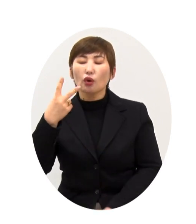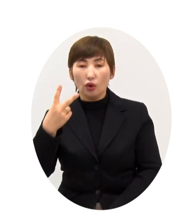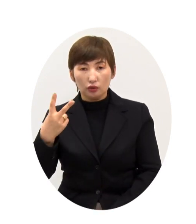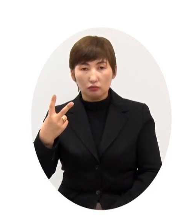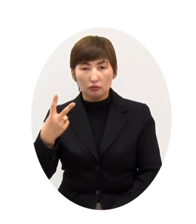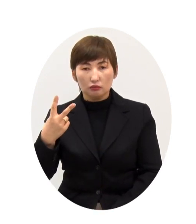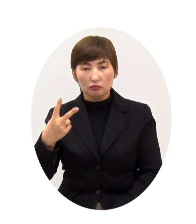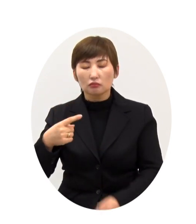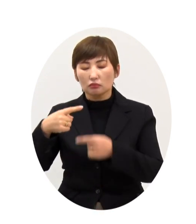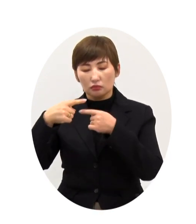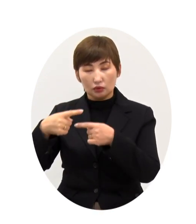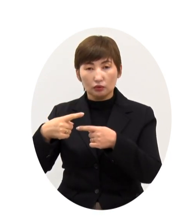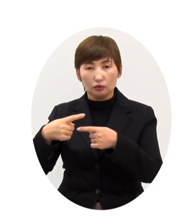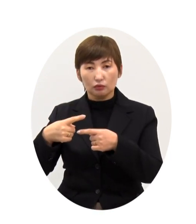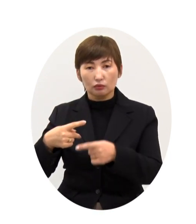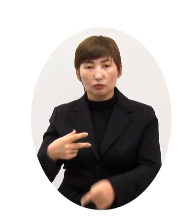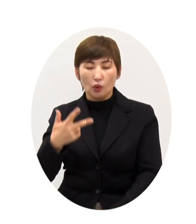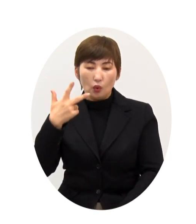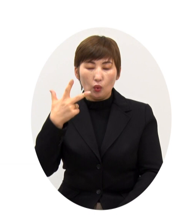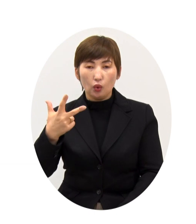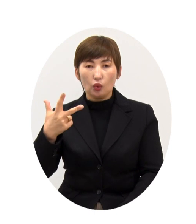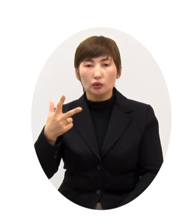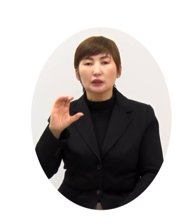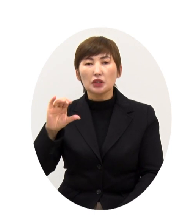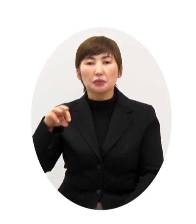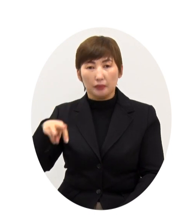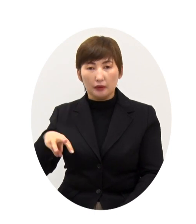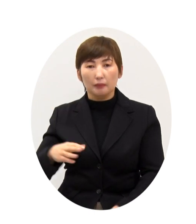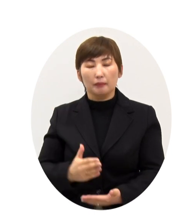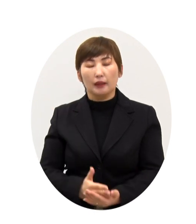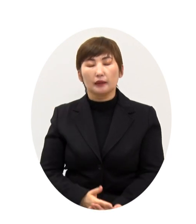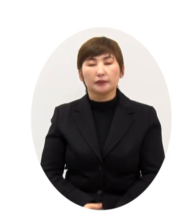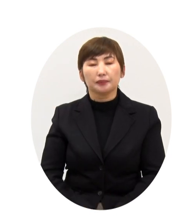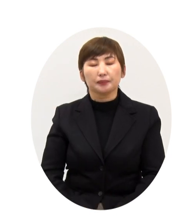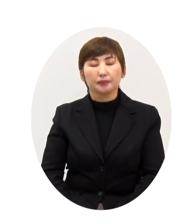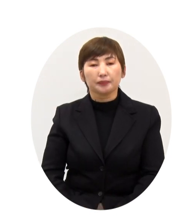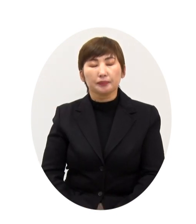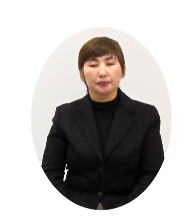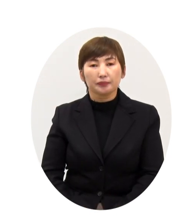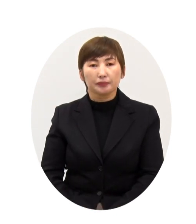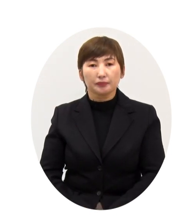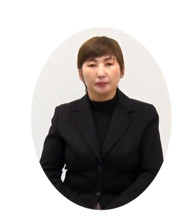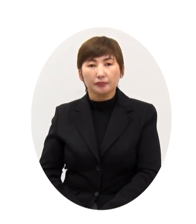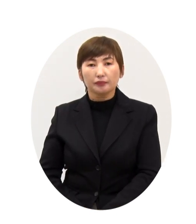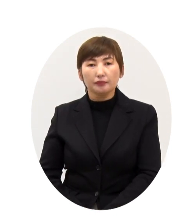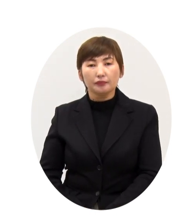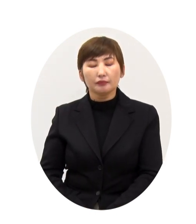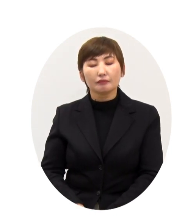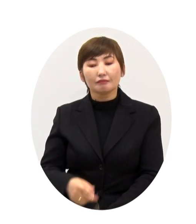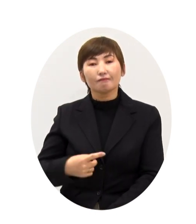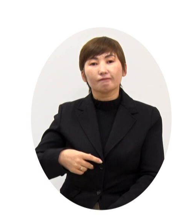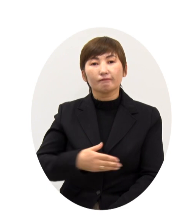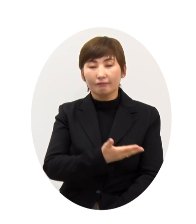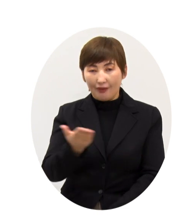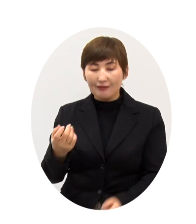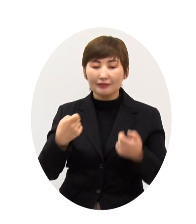байсан 1.5-ыг 2 дахин томруулж зурна гэсэн учраас 3 см болж зурагдсан юм байна. За та нарын